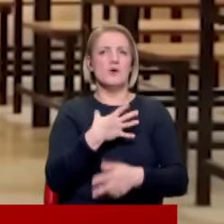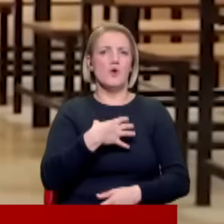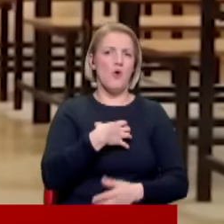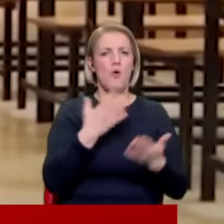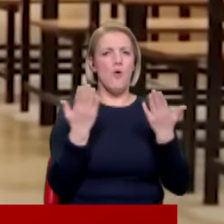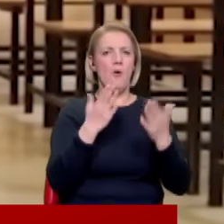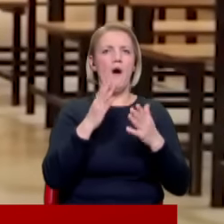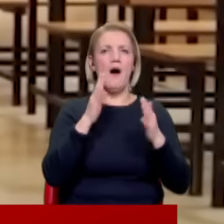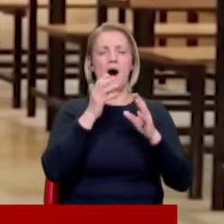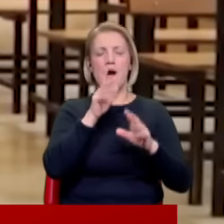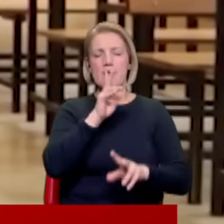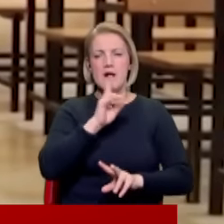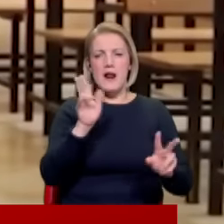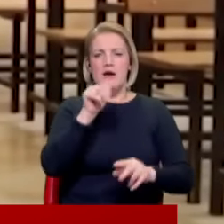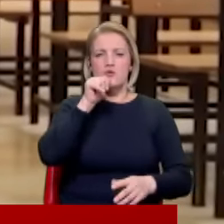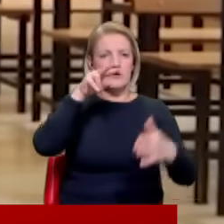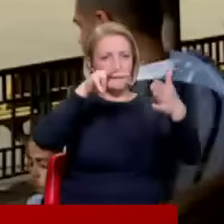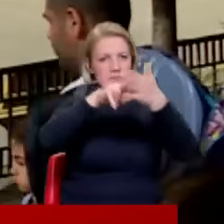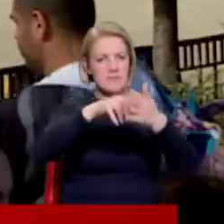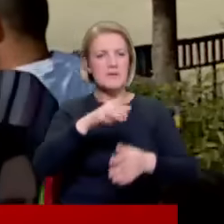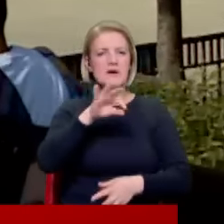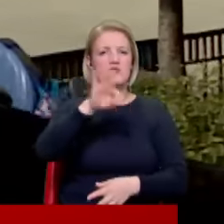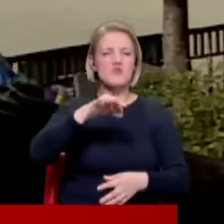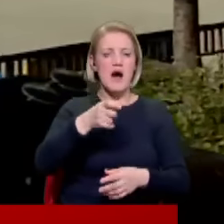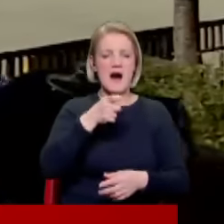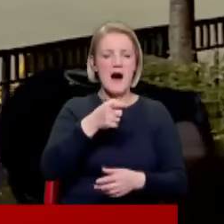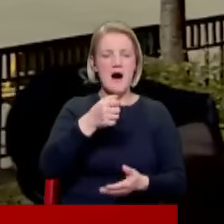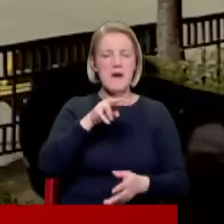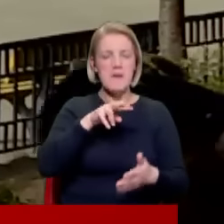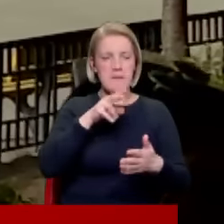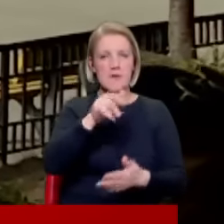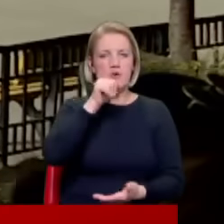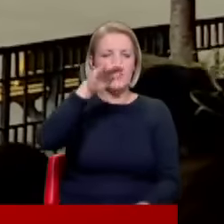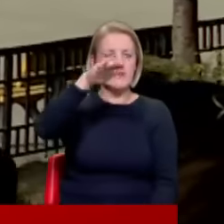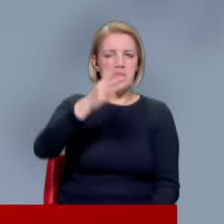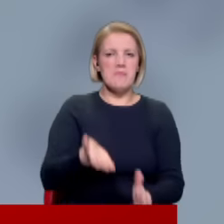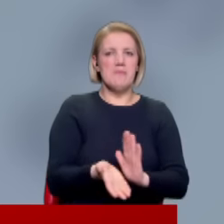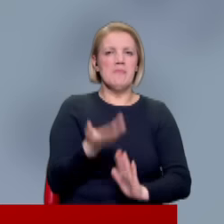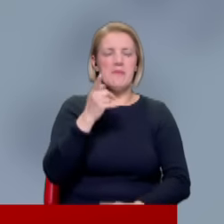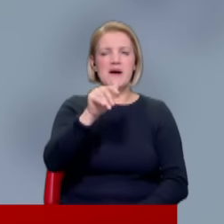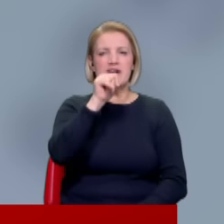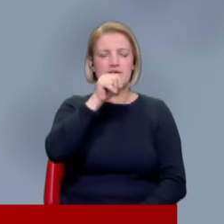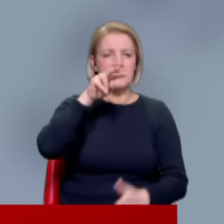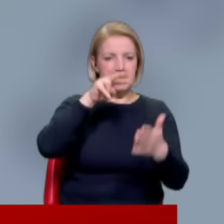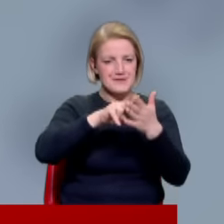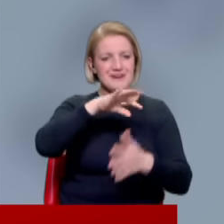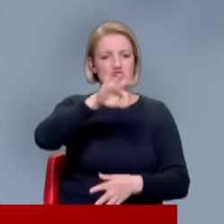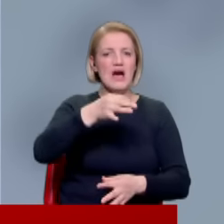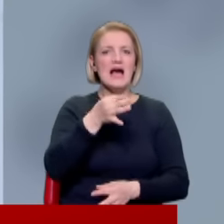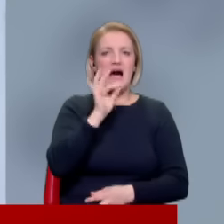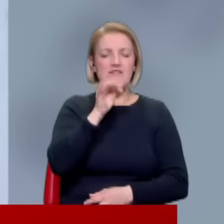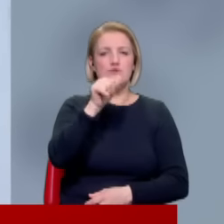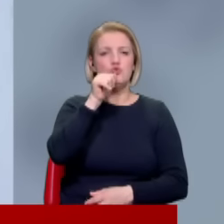Konya'daki okulda elektrikli su ısıtıcılarından çay kahve makinelerinden sonra su sebili de kaldırıldı. Su ısıtıcısı, çay, kahve,